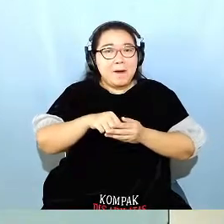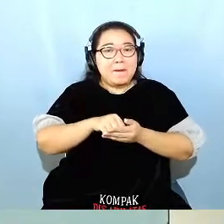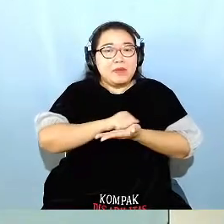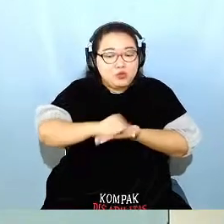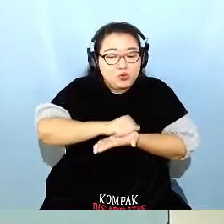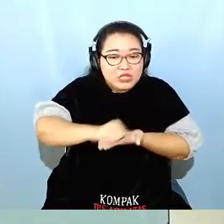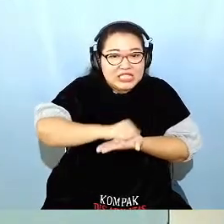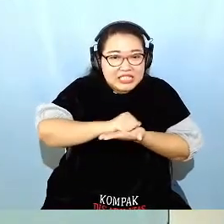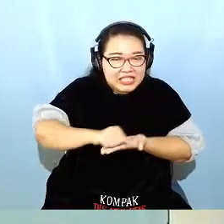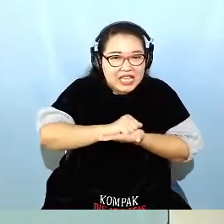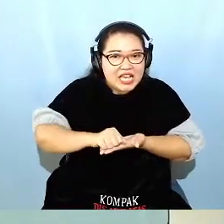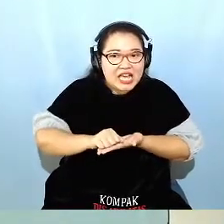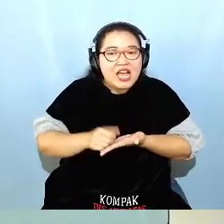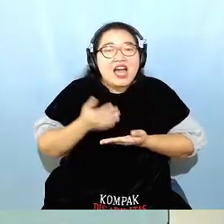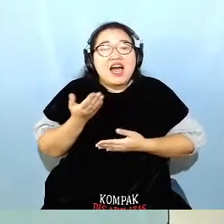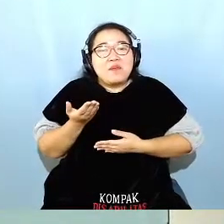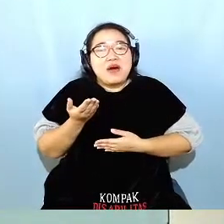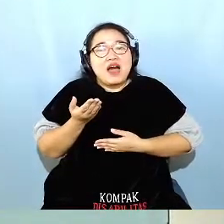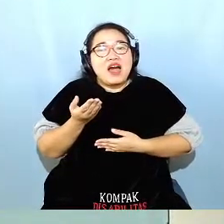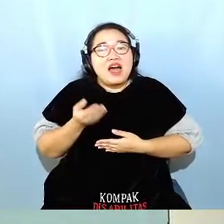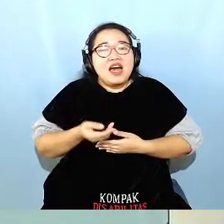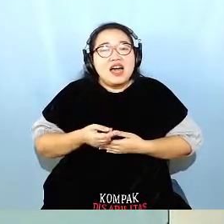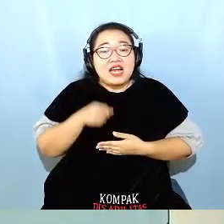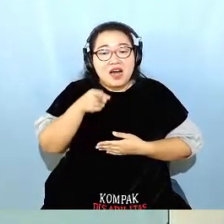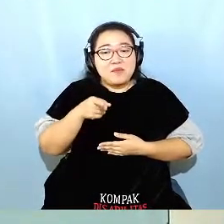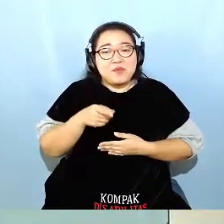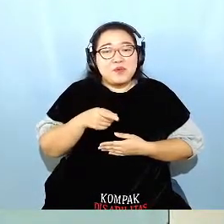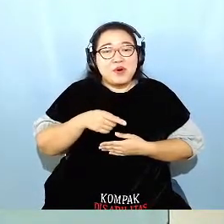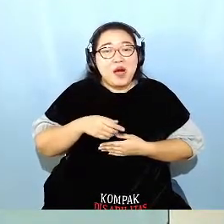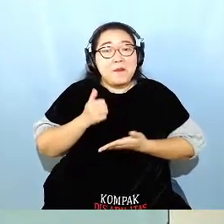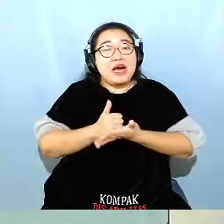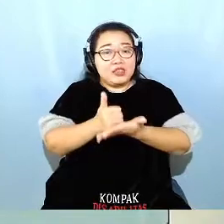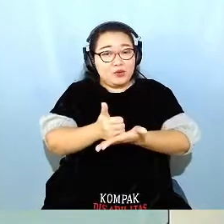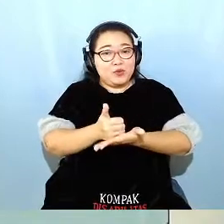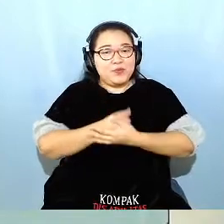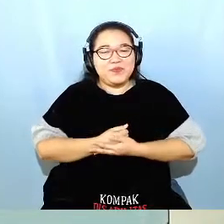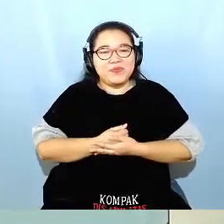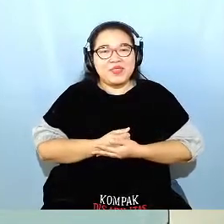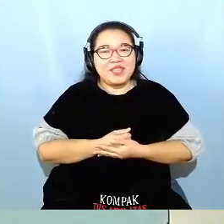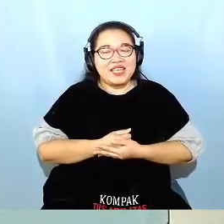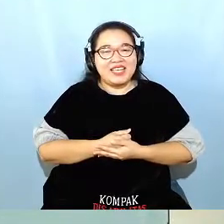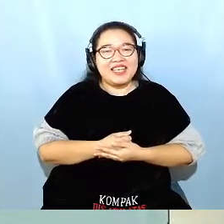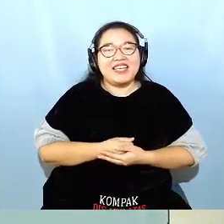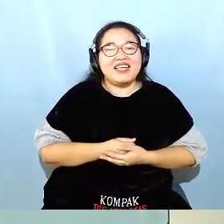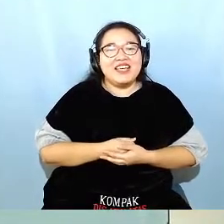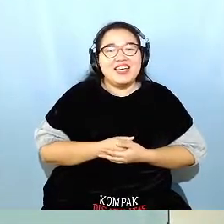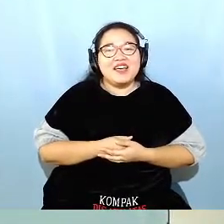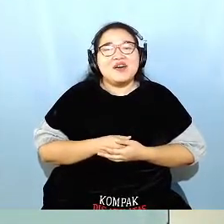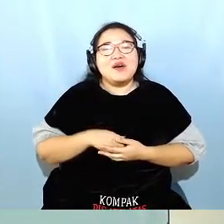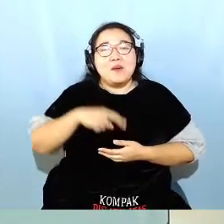apakah sumur-umur akhirnya istri ini berubah menjadi babu, sehingga sebenarnya suami bisa mencuci